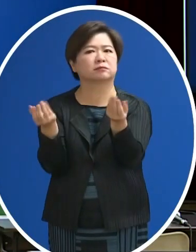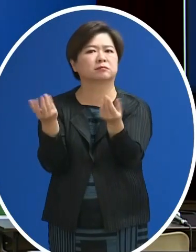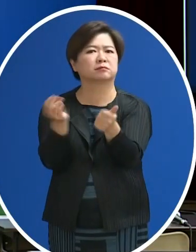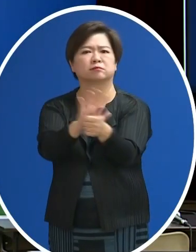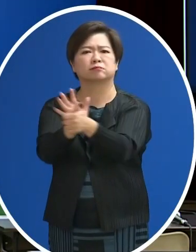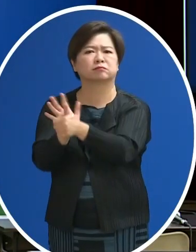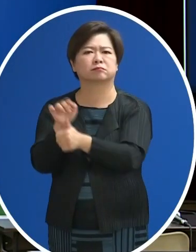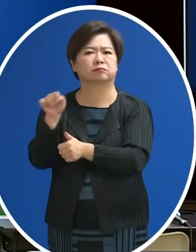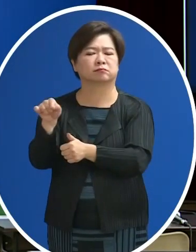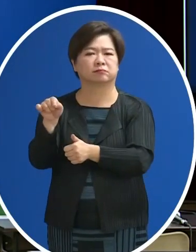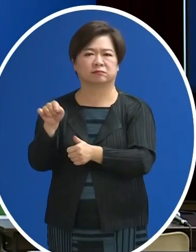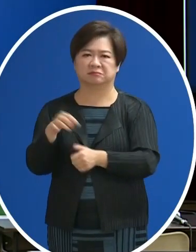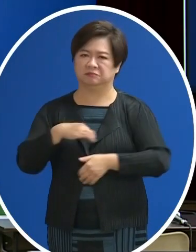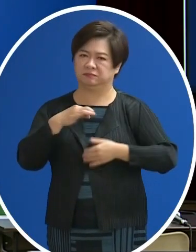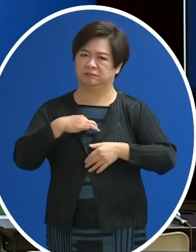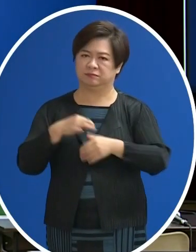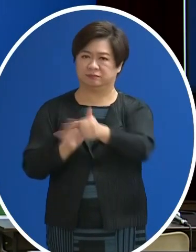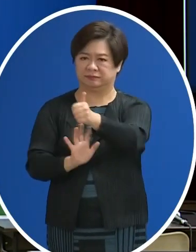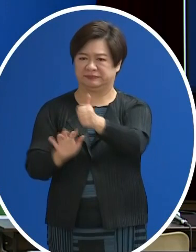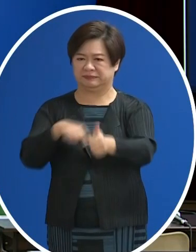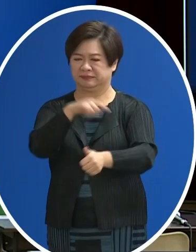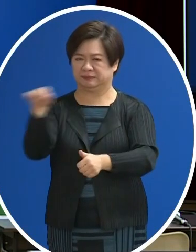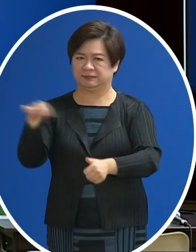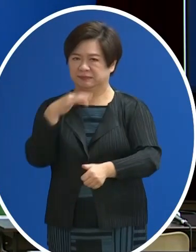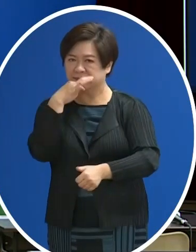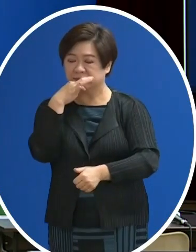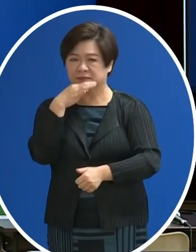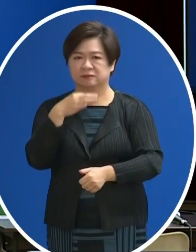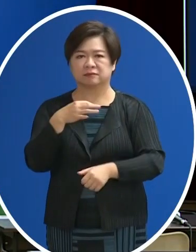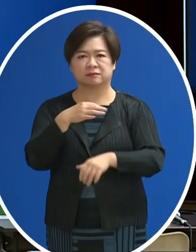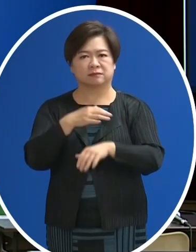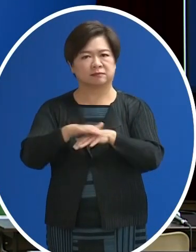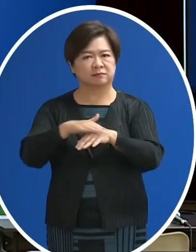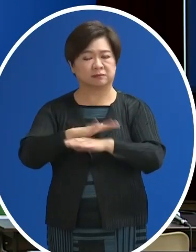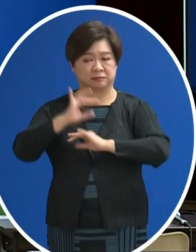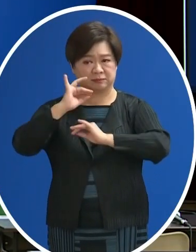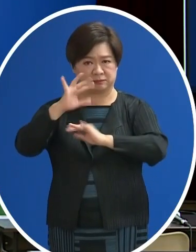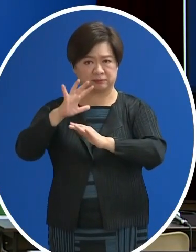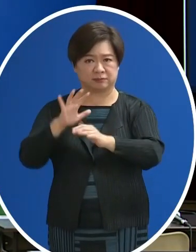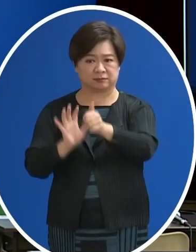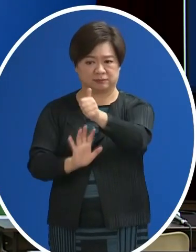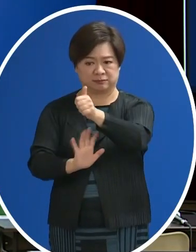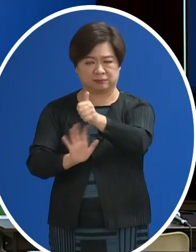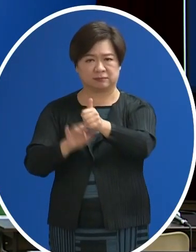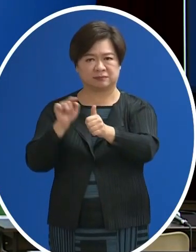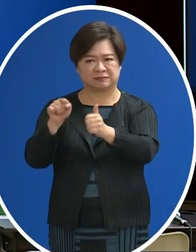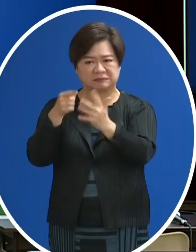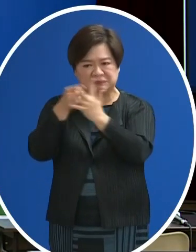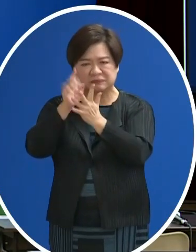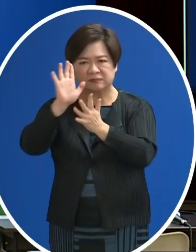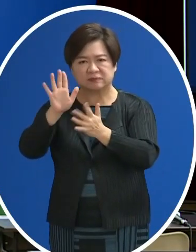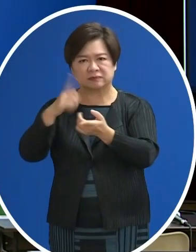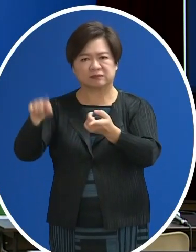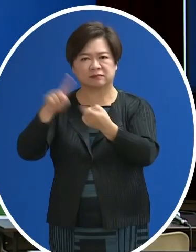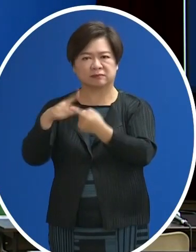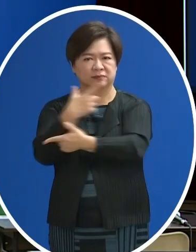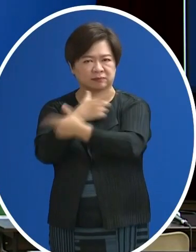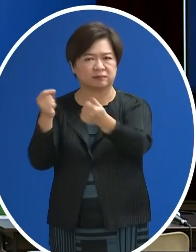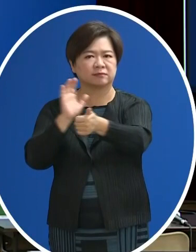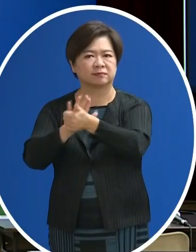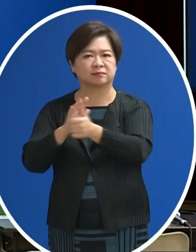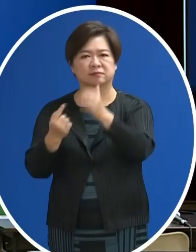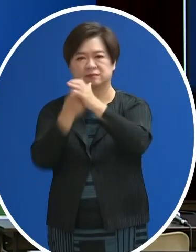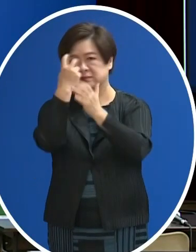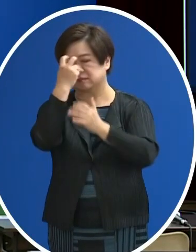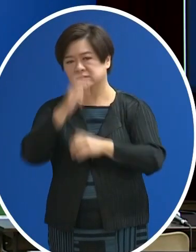心。那请问一下，指挥中心会不会认为说，只要有百货员工确诊，应该都要帮员工快筛？第二个问题想请教，有民众